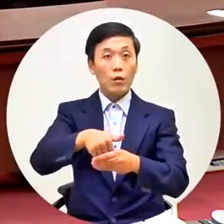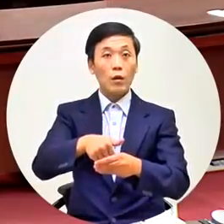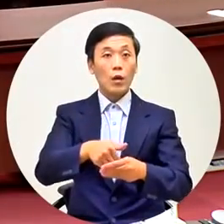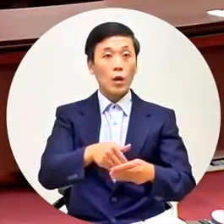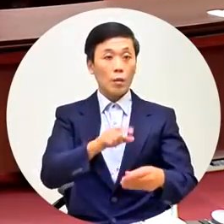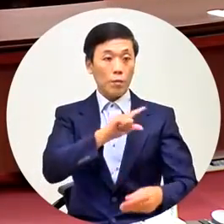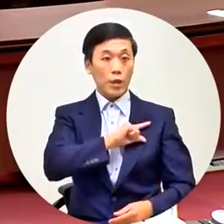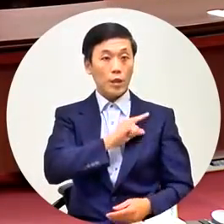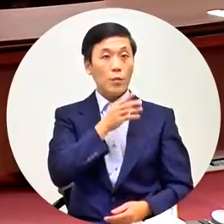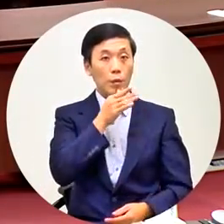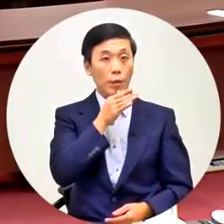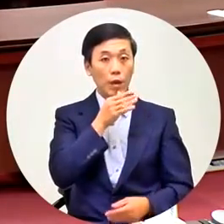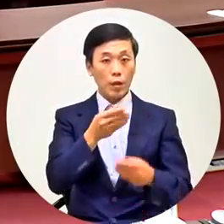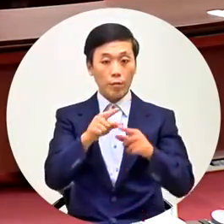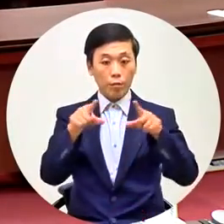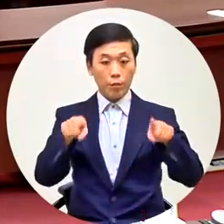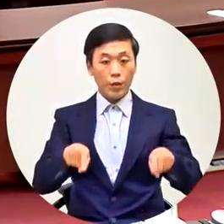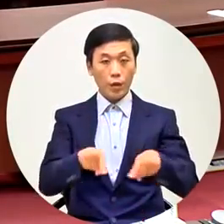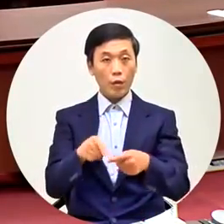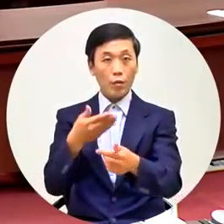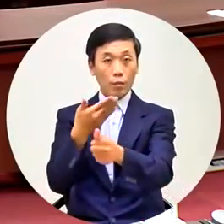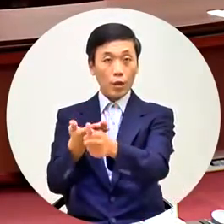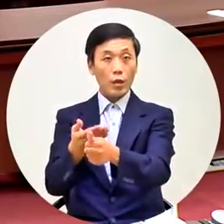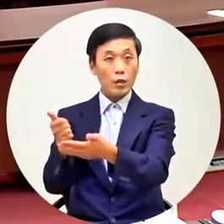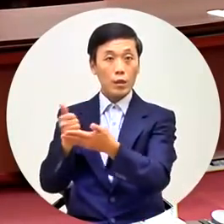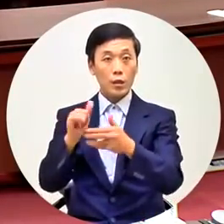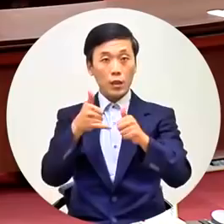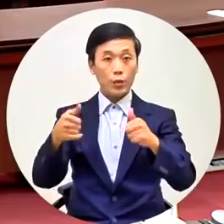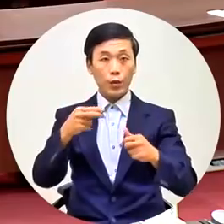请朱信强议员领取选票。